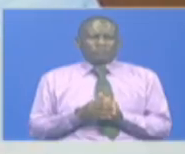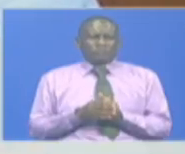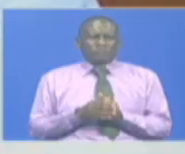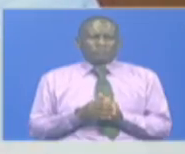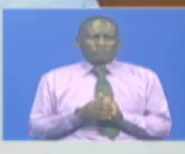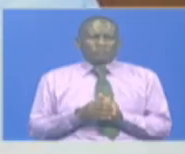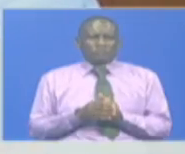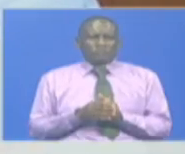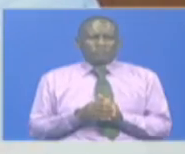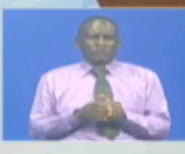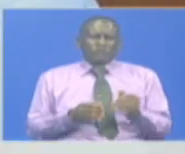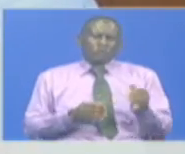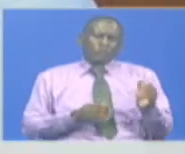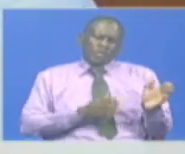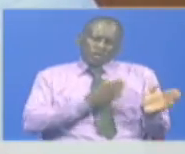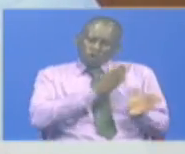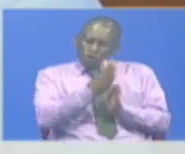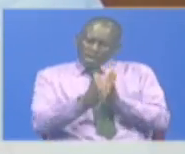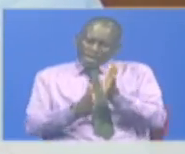tukafanya arrangement,